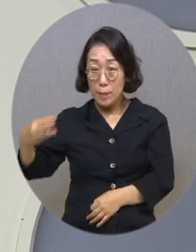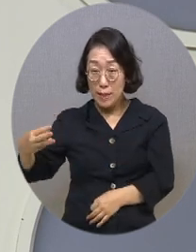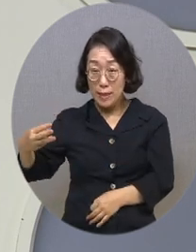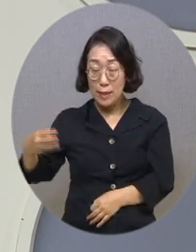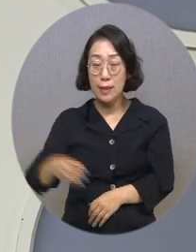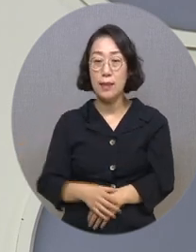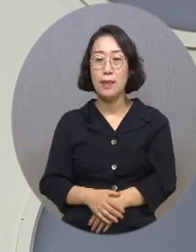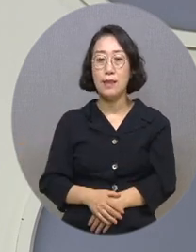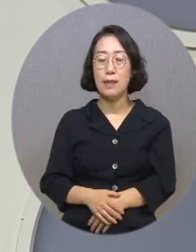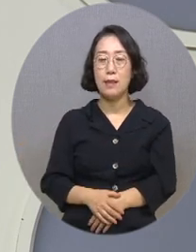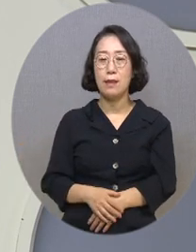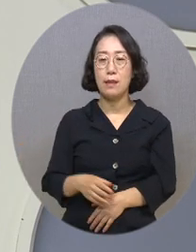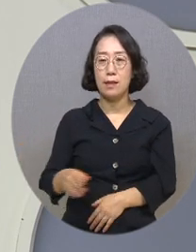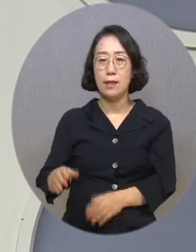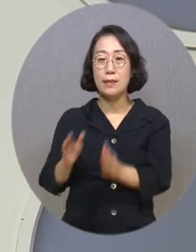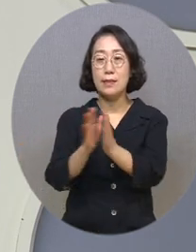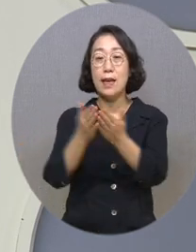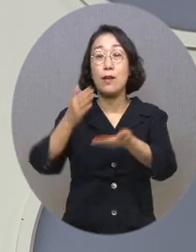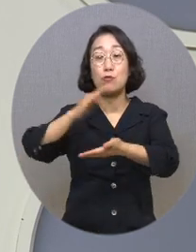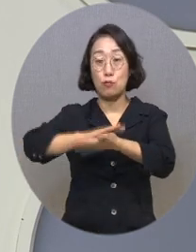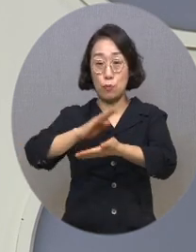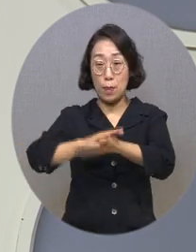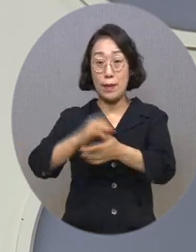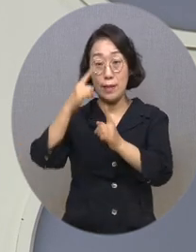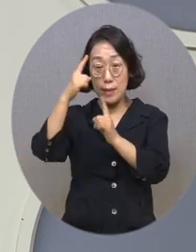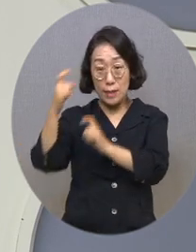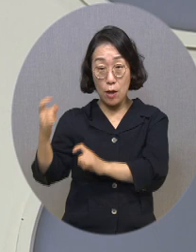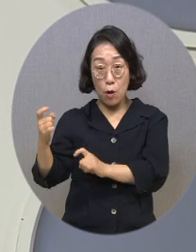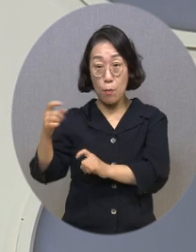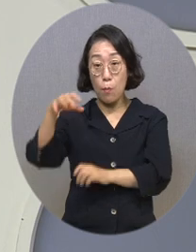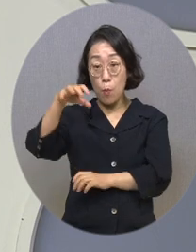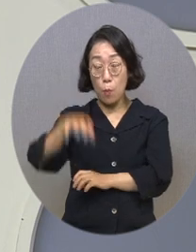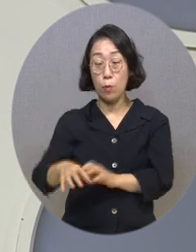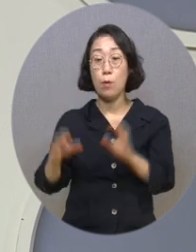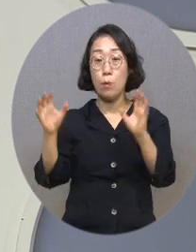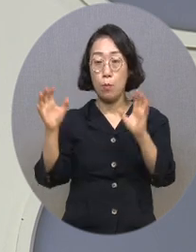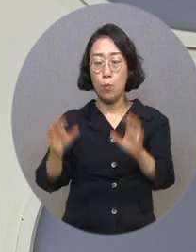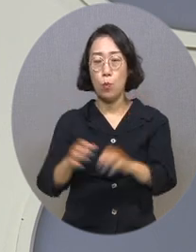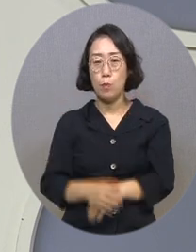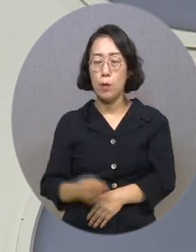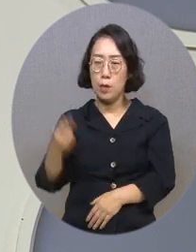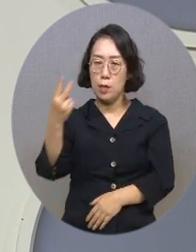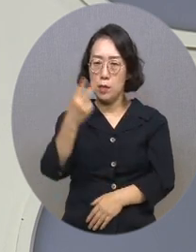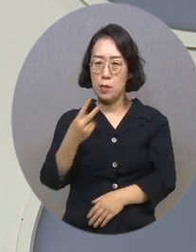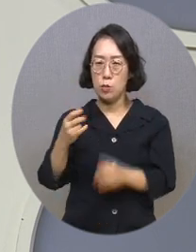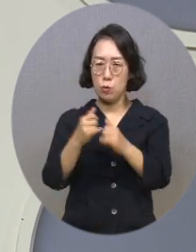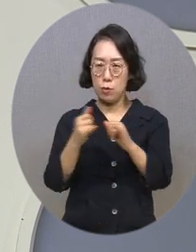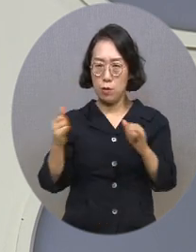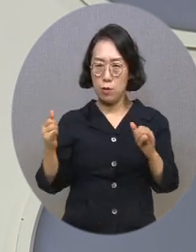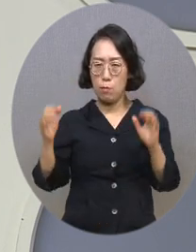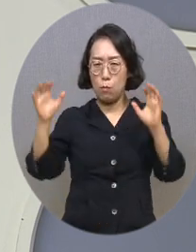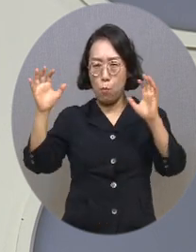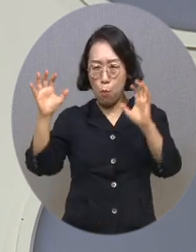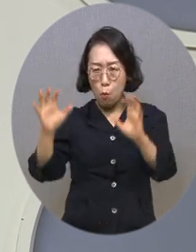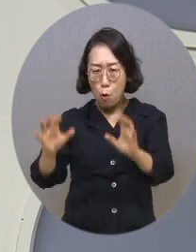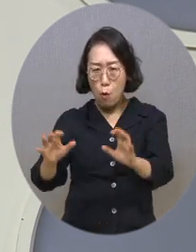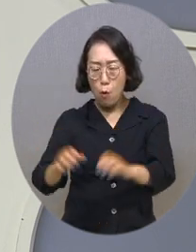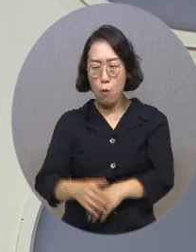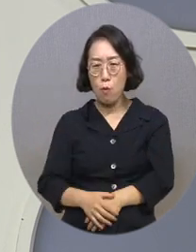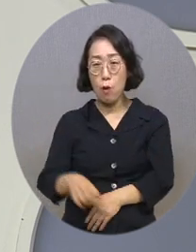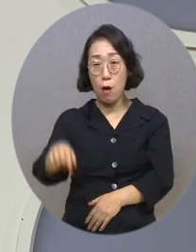내셨어요. 예. 출판 기념회를 세종문화회관 세종홀에서 뭐 한 2,000명 정도 오신 그